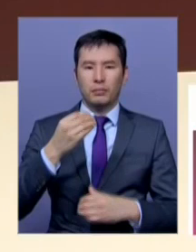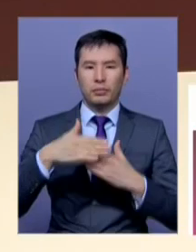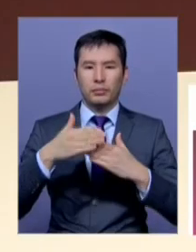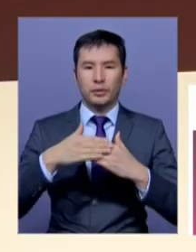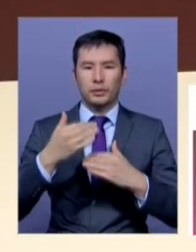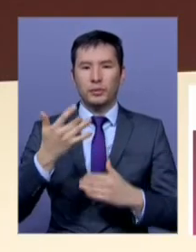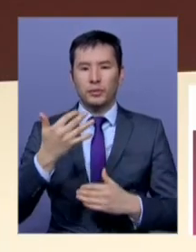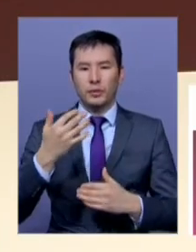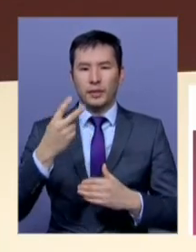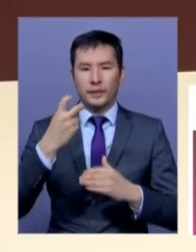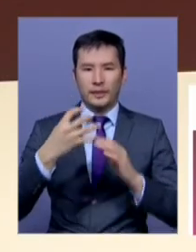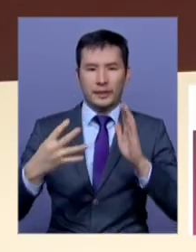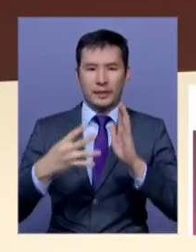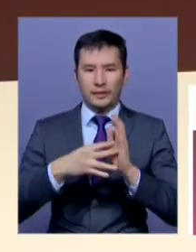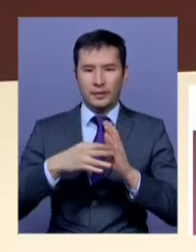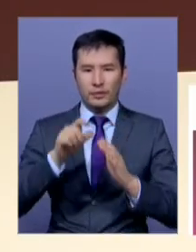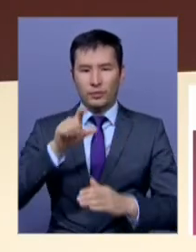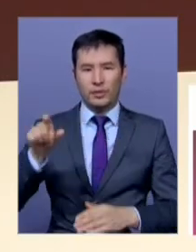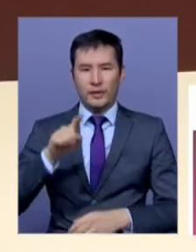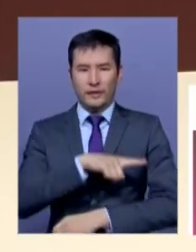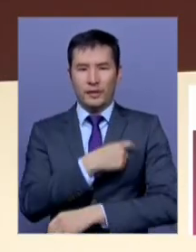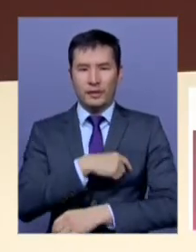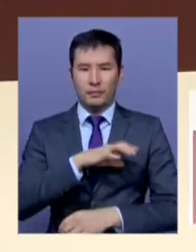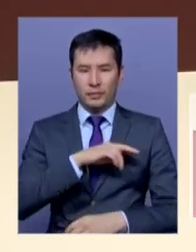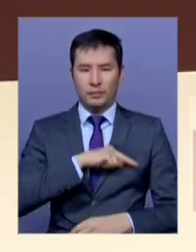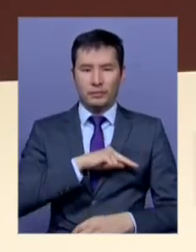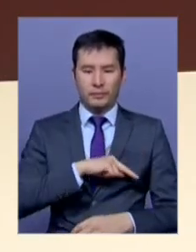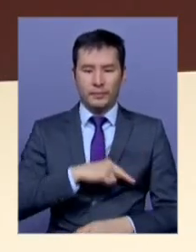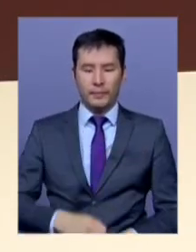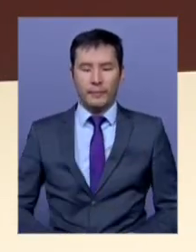209 ветеринарлық мамандар жұмылдырылған.